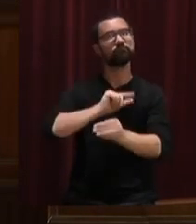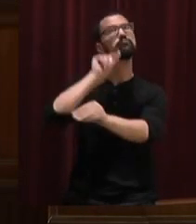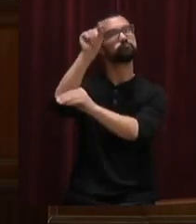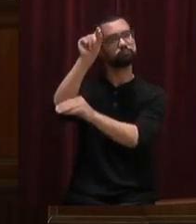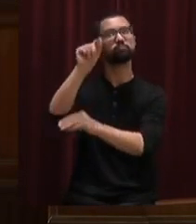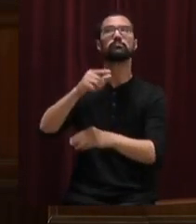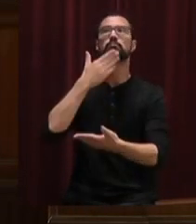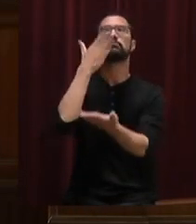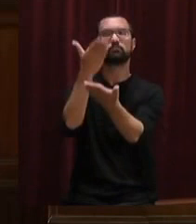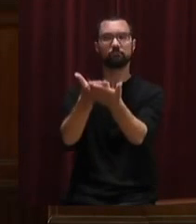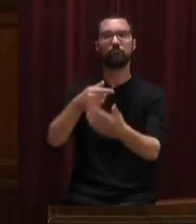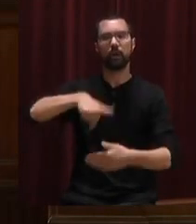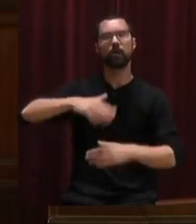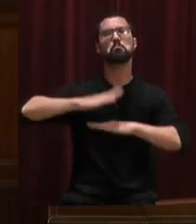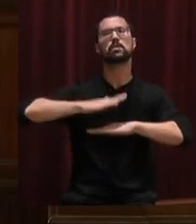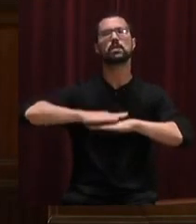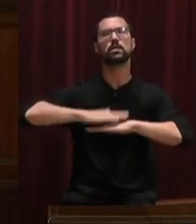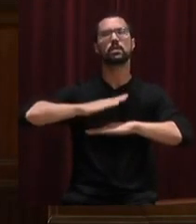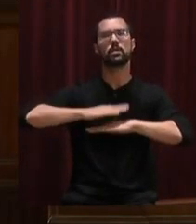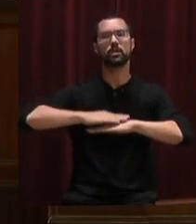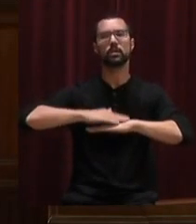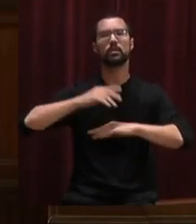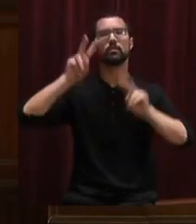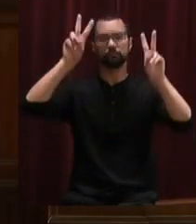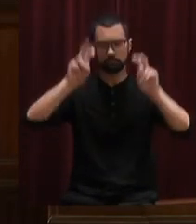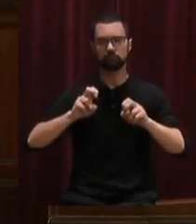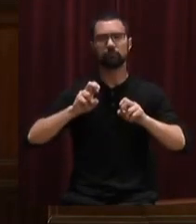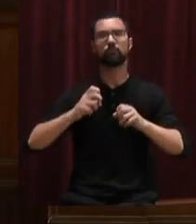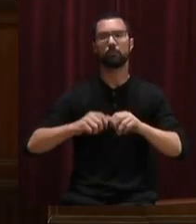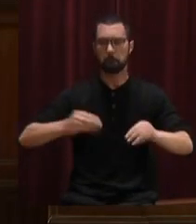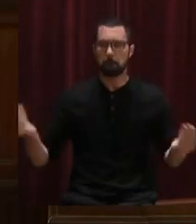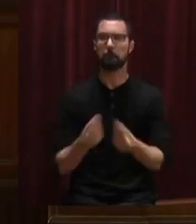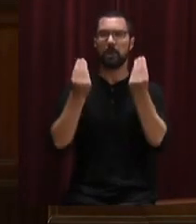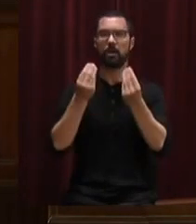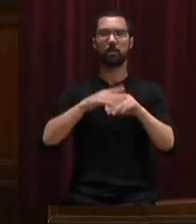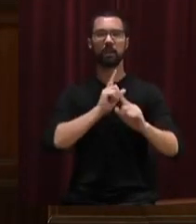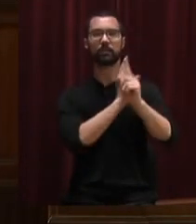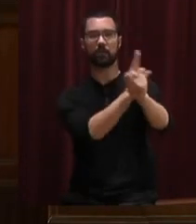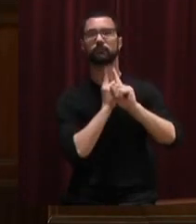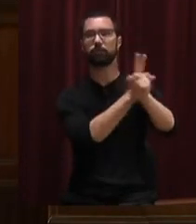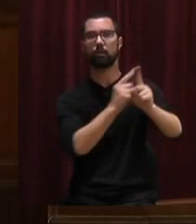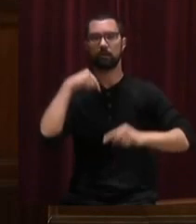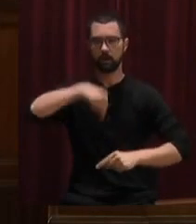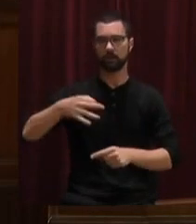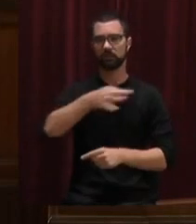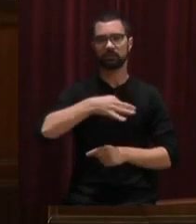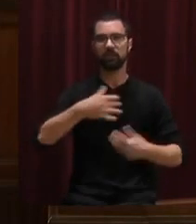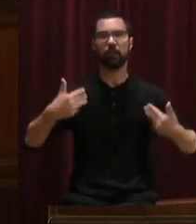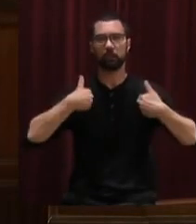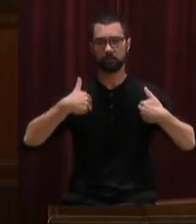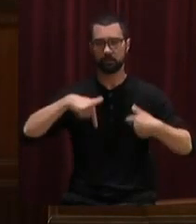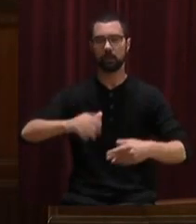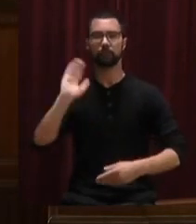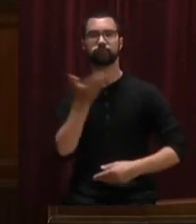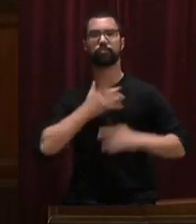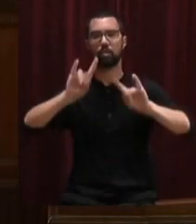limitacions de mínimis que llastren la competitivitat del nostre sector primari, del nostre transport i, per tant, de tota la nostra economia.